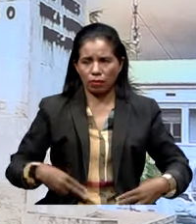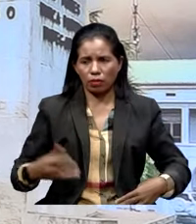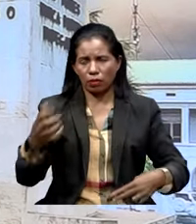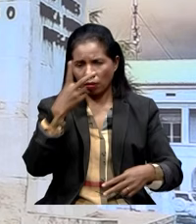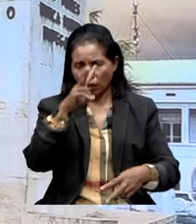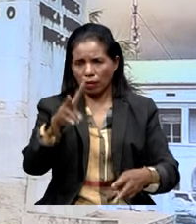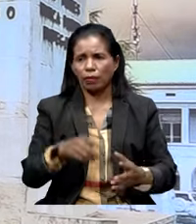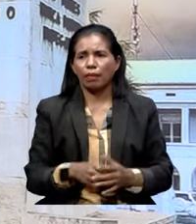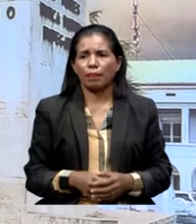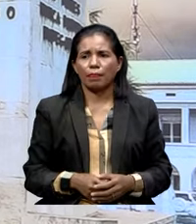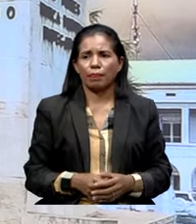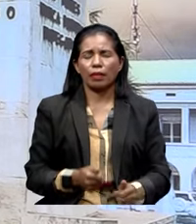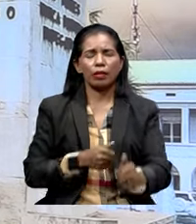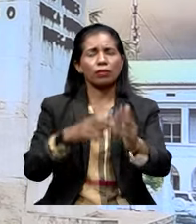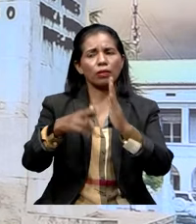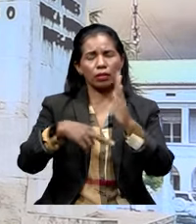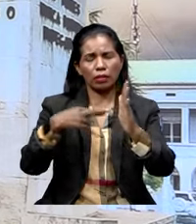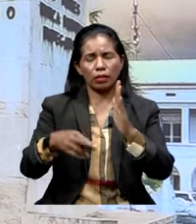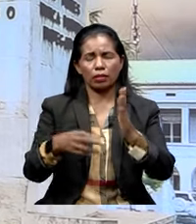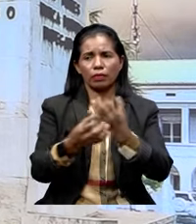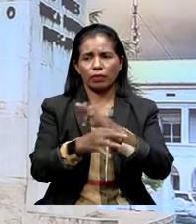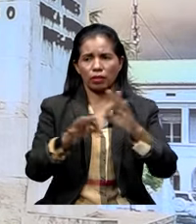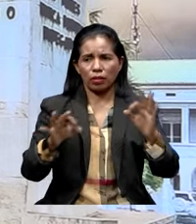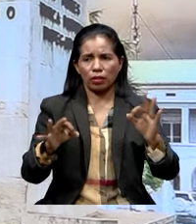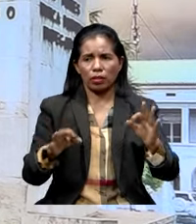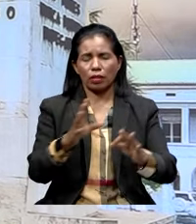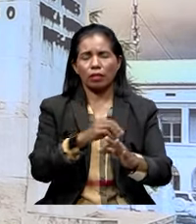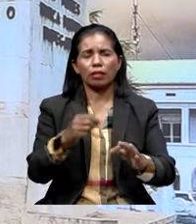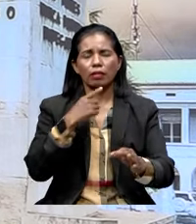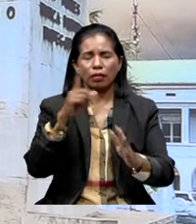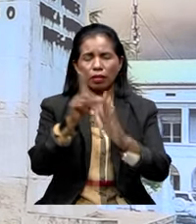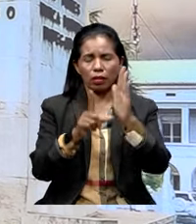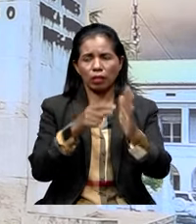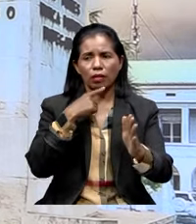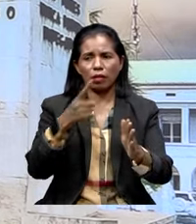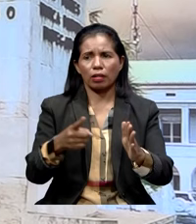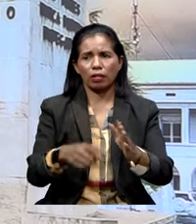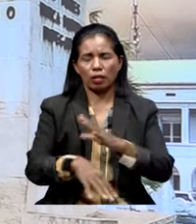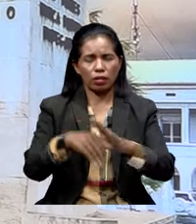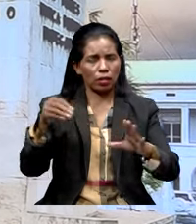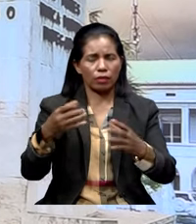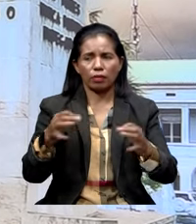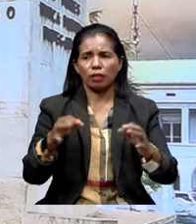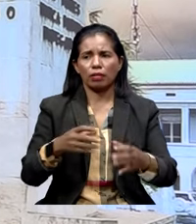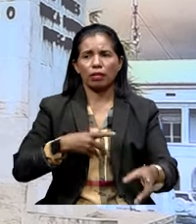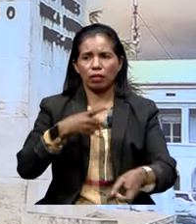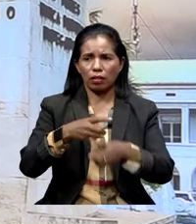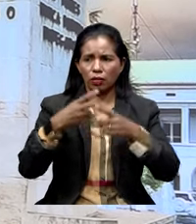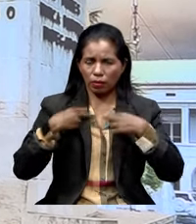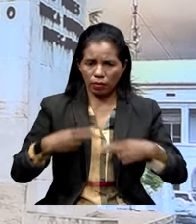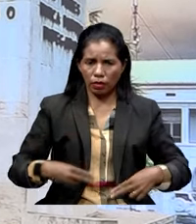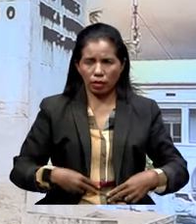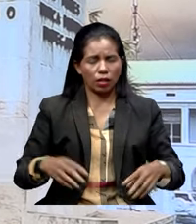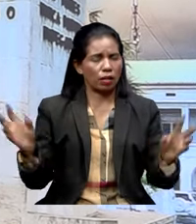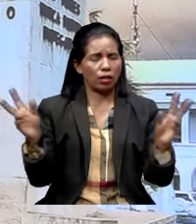Oh, kan tu regra, kan liu na baca dari juiz dia ni. Akar lah kerjanya saya na. Tapi ni dia cuma lain